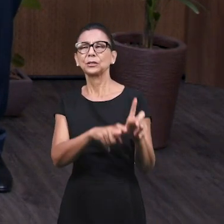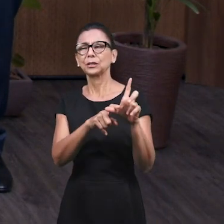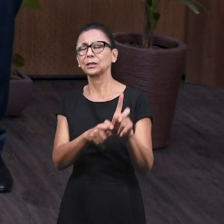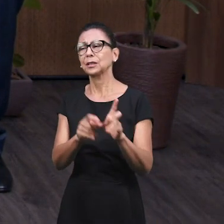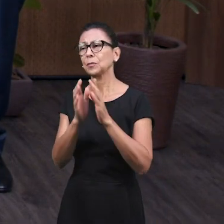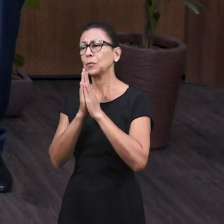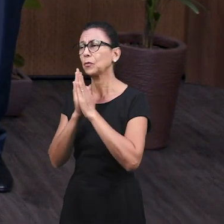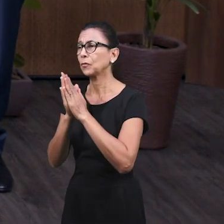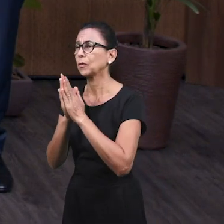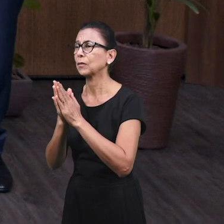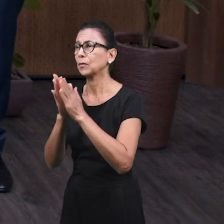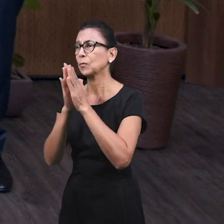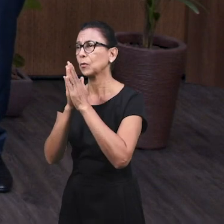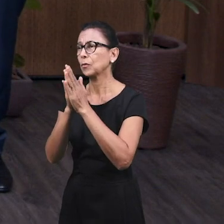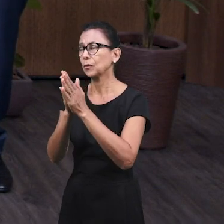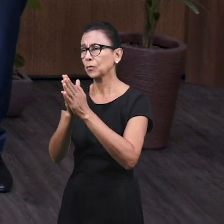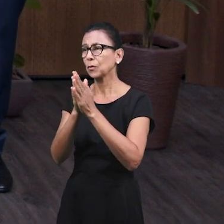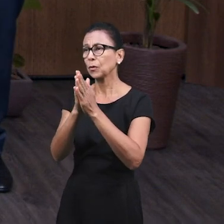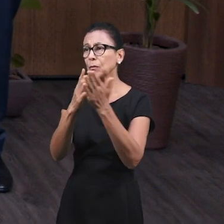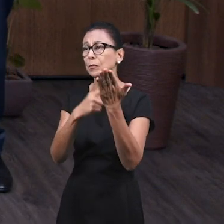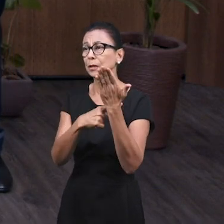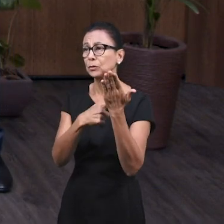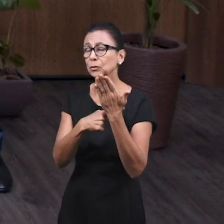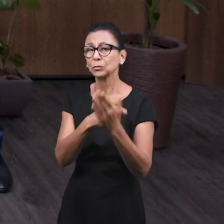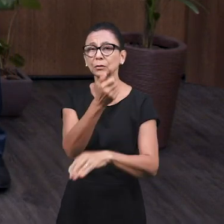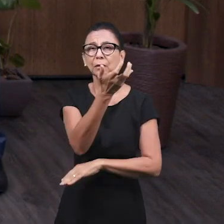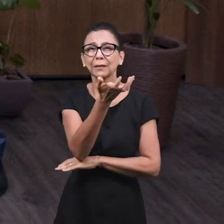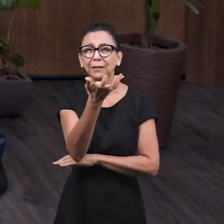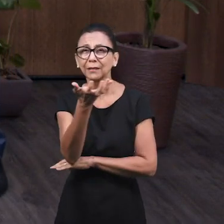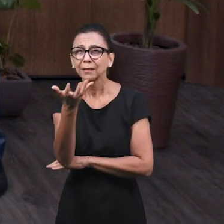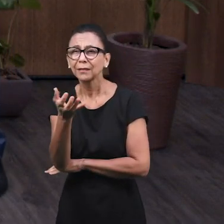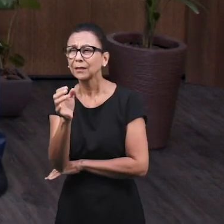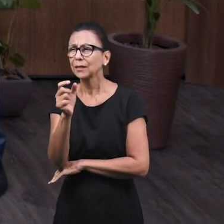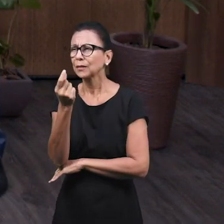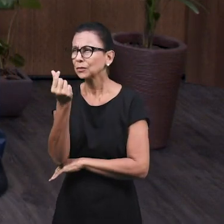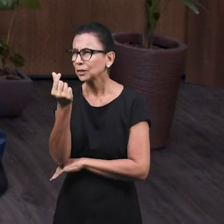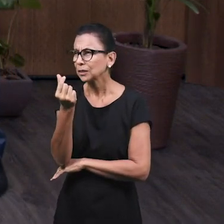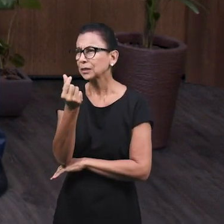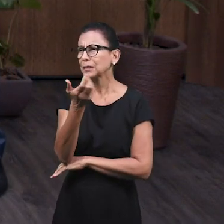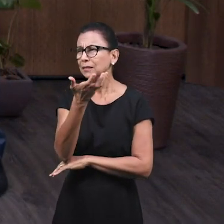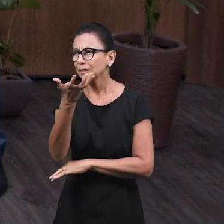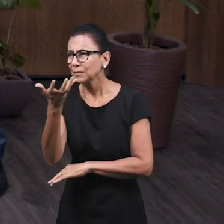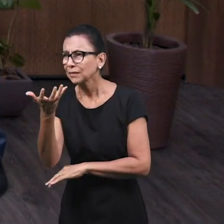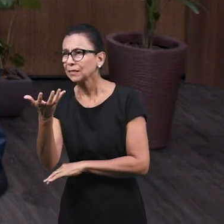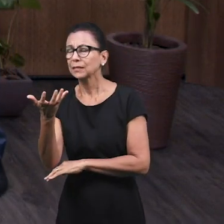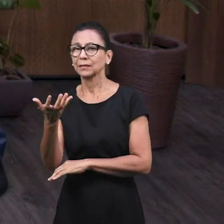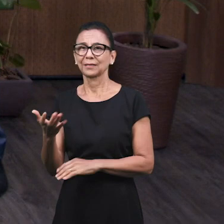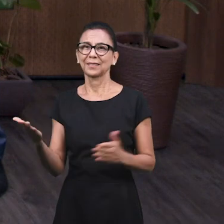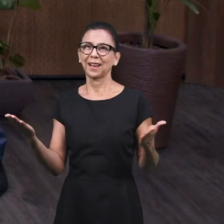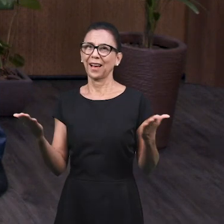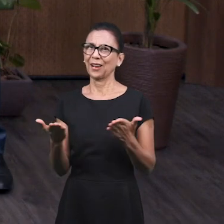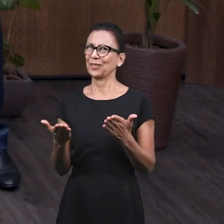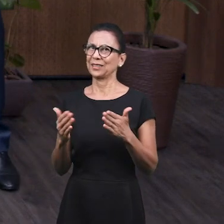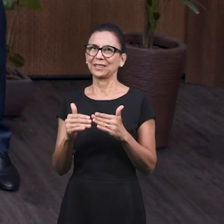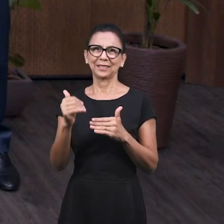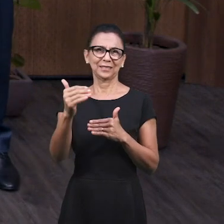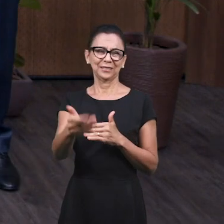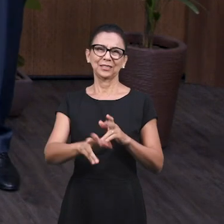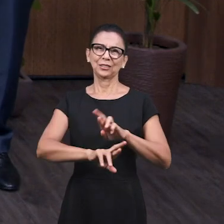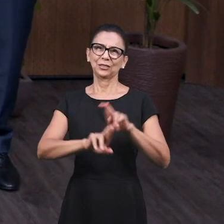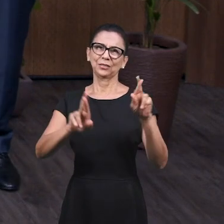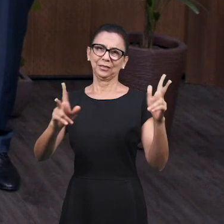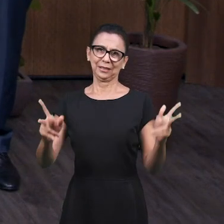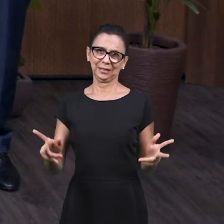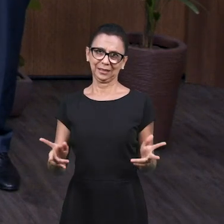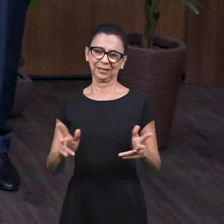la faveur, une aumône. Mais maintenant, il a suivi Jésus. Il a suivi le salut. Maintenant,